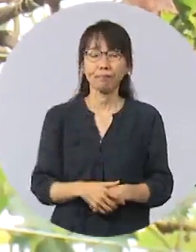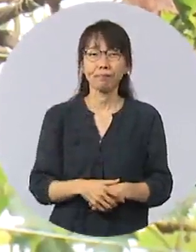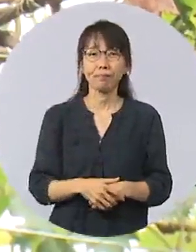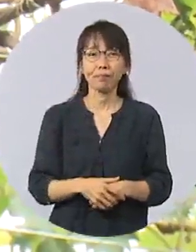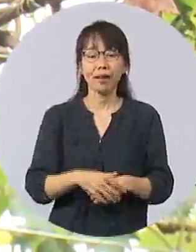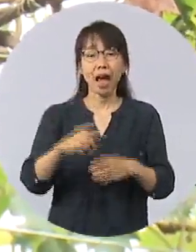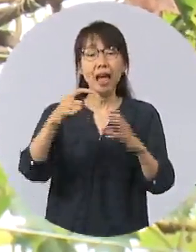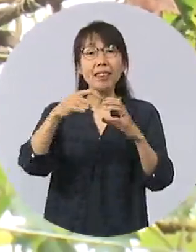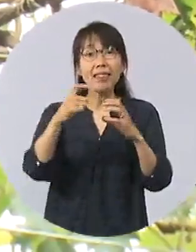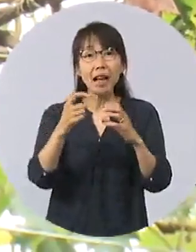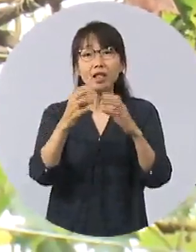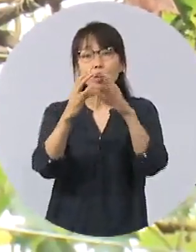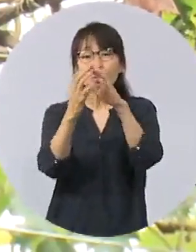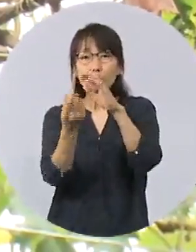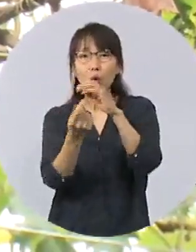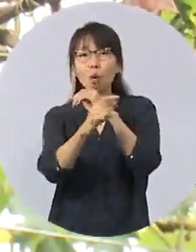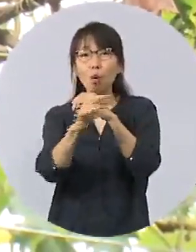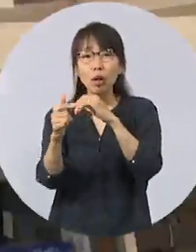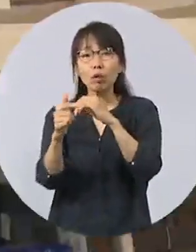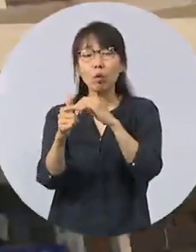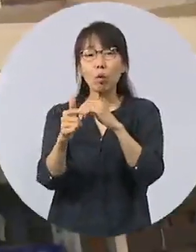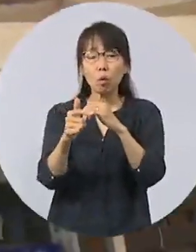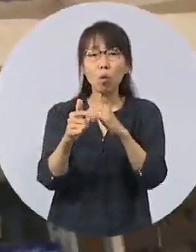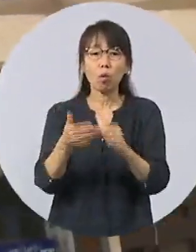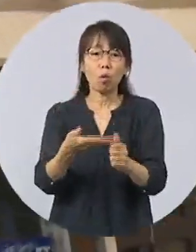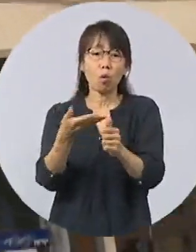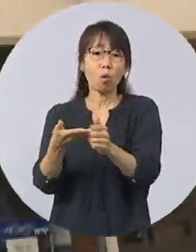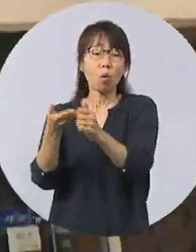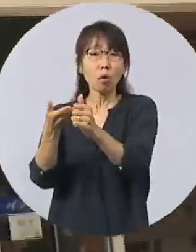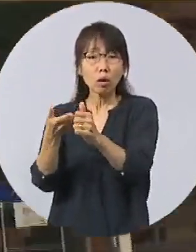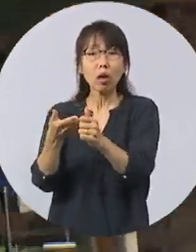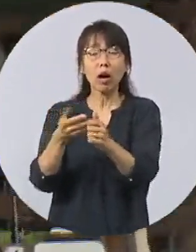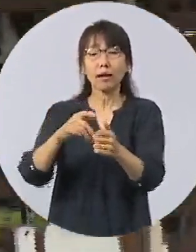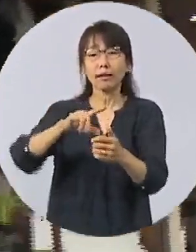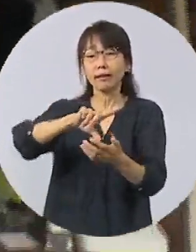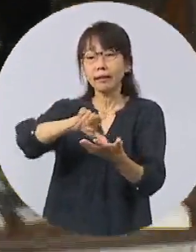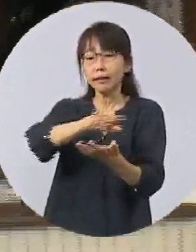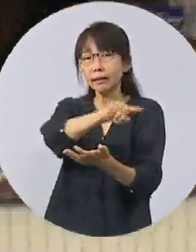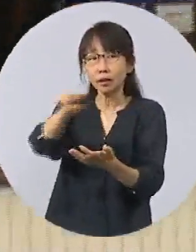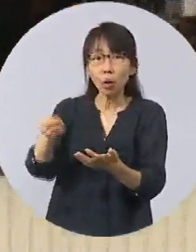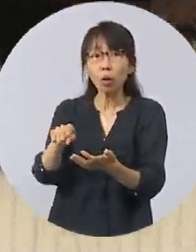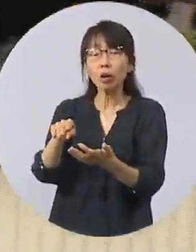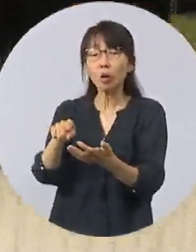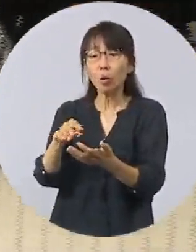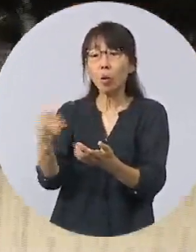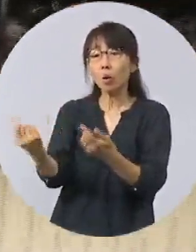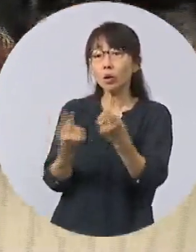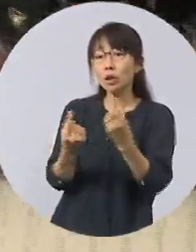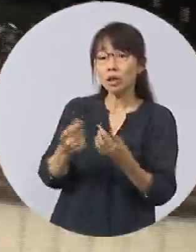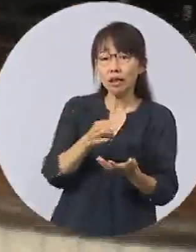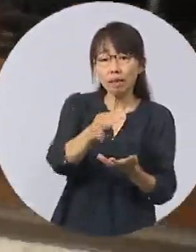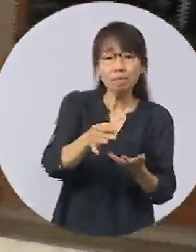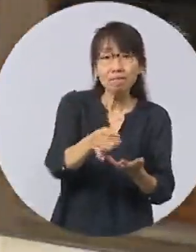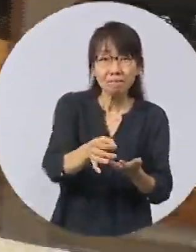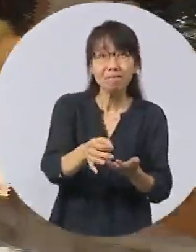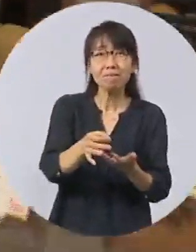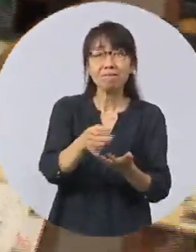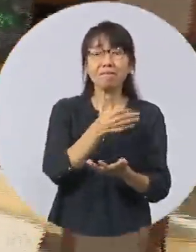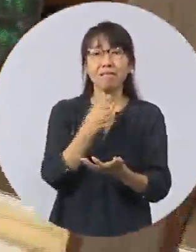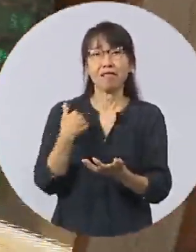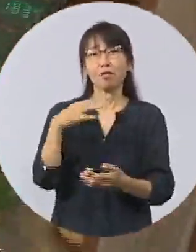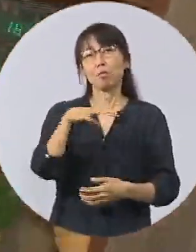ど多くの品目を手掛け、地域の方も季節のフルーツを気軽に買いに訪れる、そんな農園